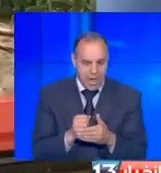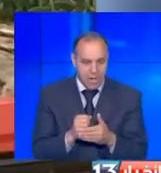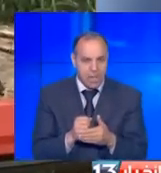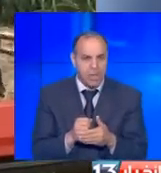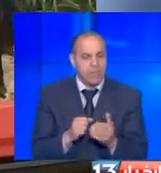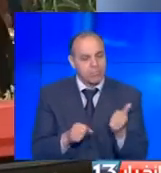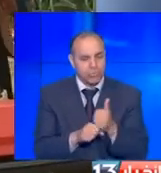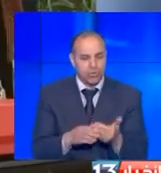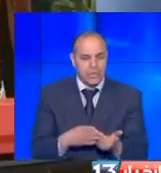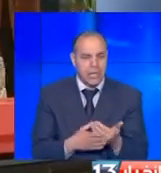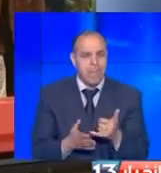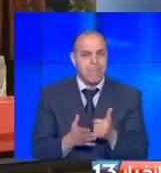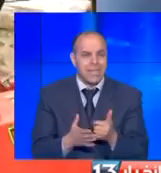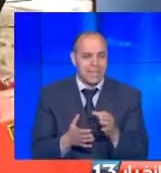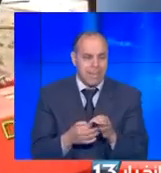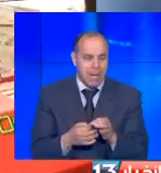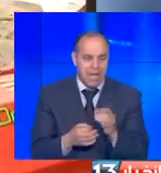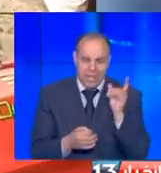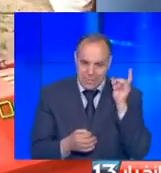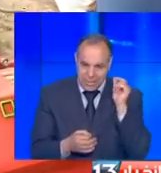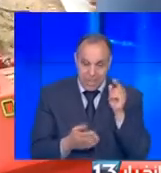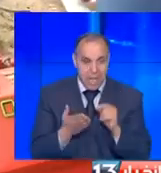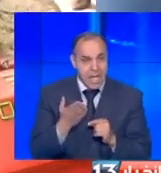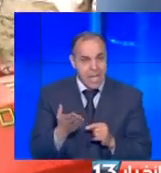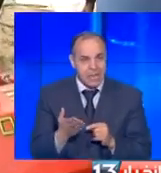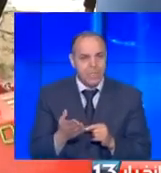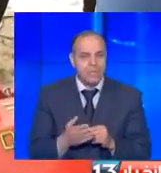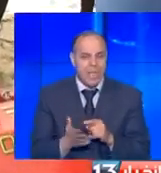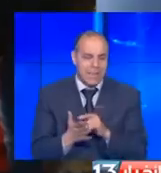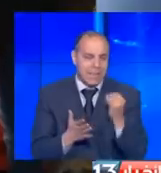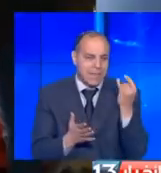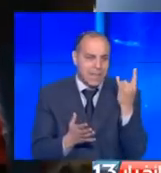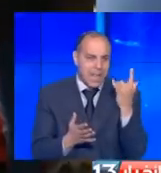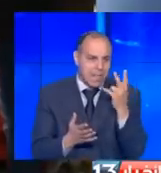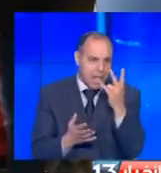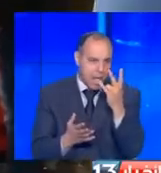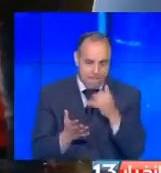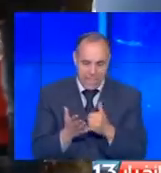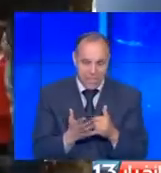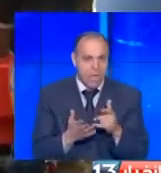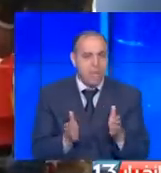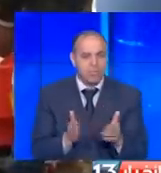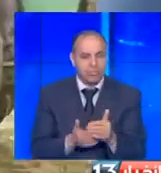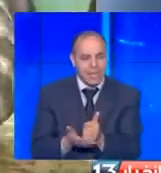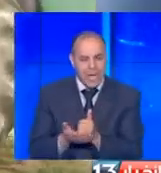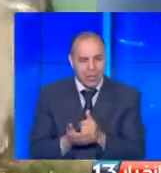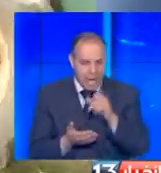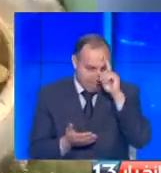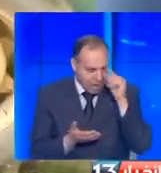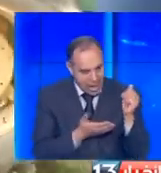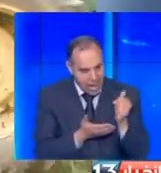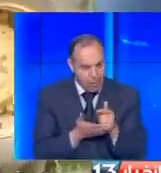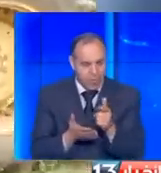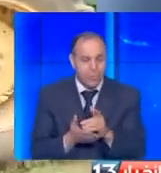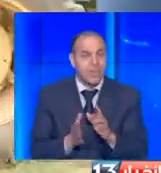تم أحداثها بمعتمدية المجبل عباس سبيتلا فريانة والقصرين المدينة بدعم من وكالة التعاون الدولي